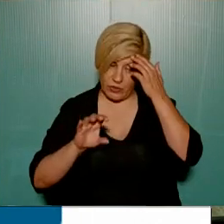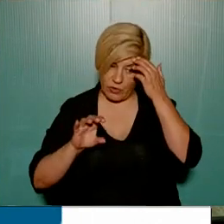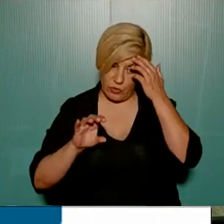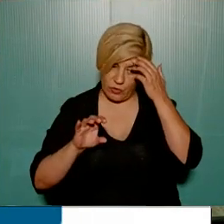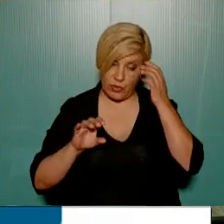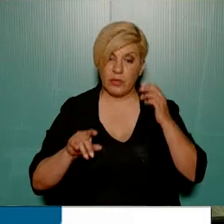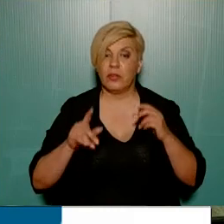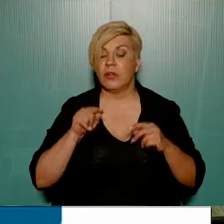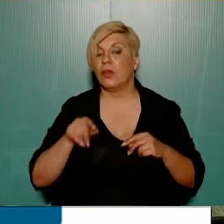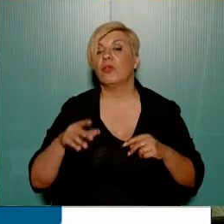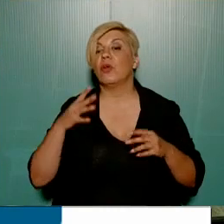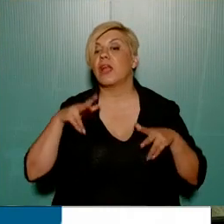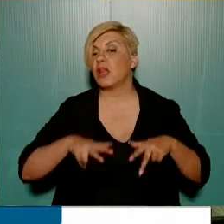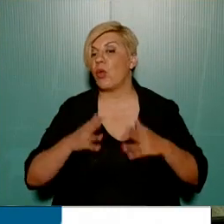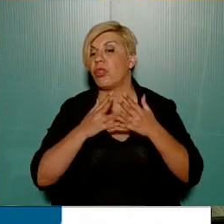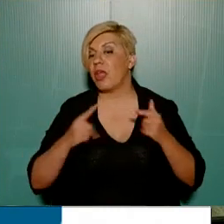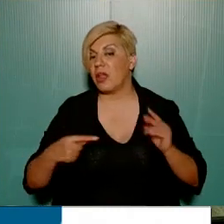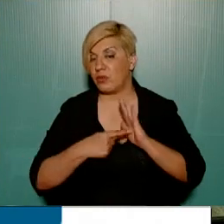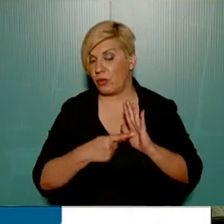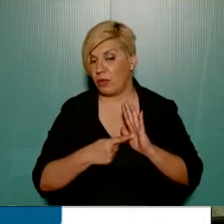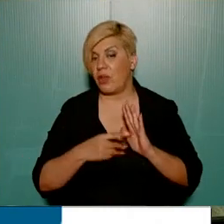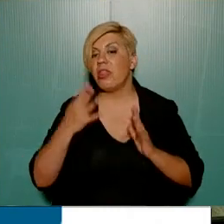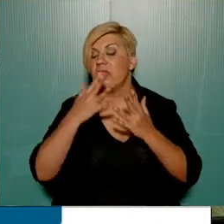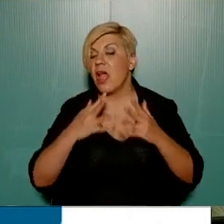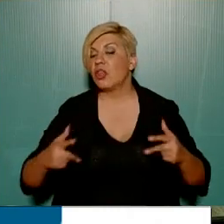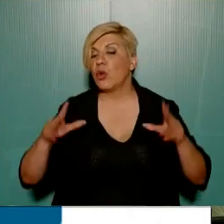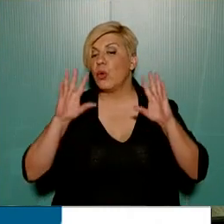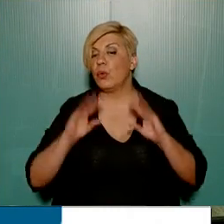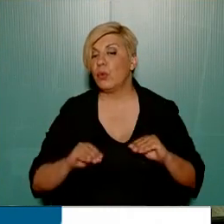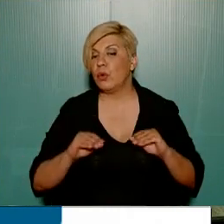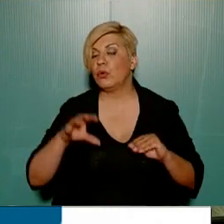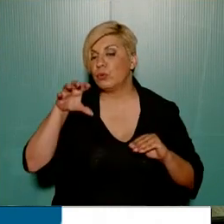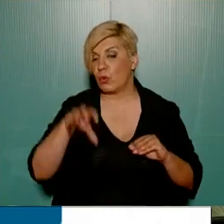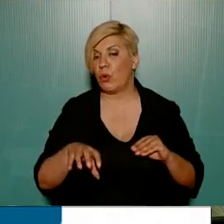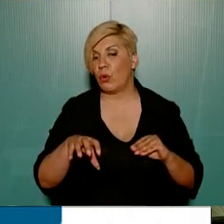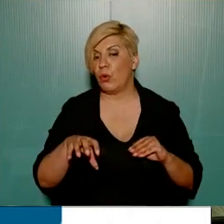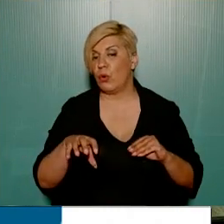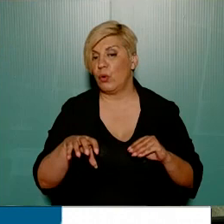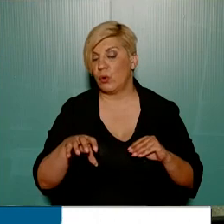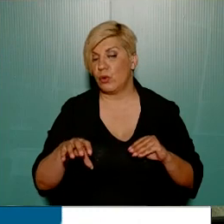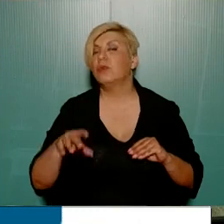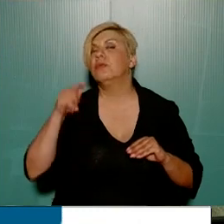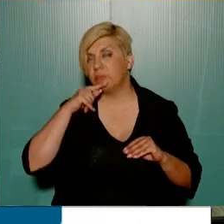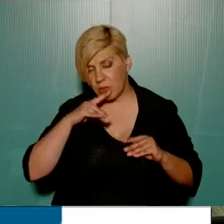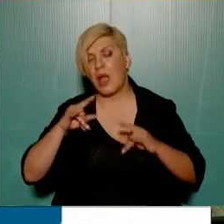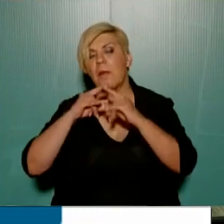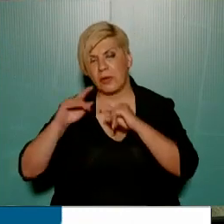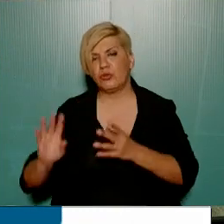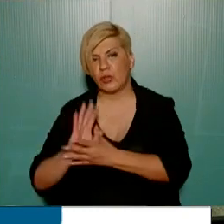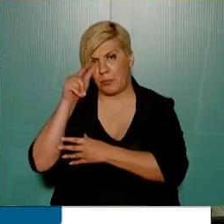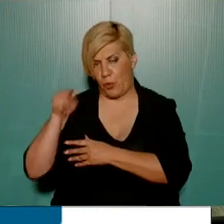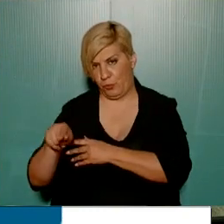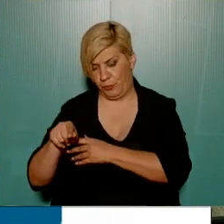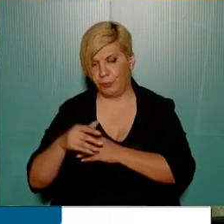παιχθεί από το Κρατικό Θέατρο ένα θεατρικό έργο στο χώρο του αμαξοστοιχείου του